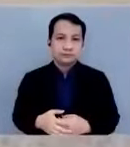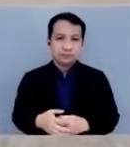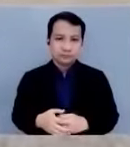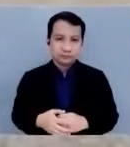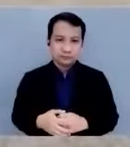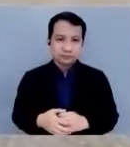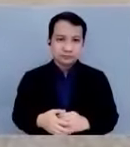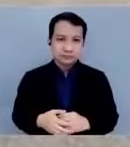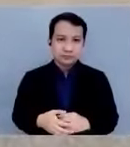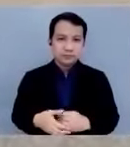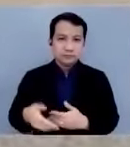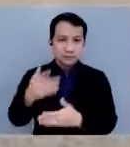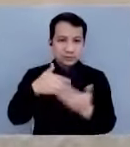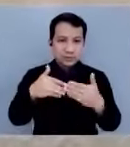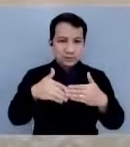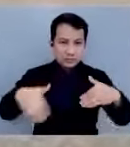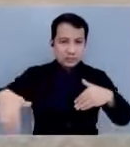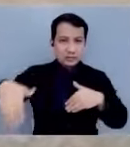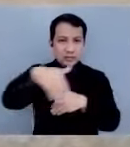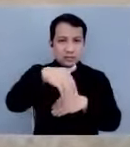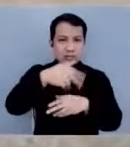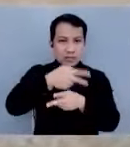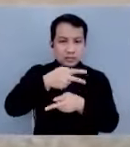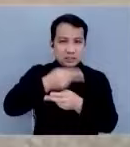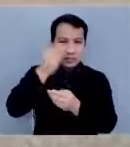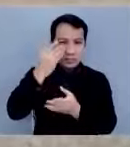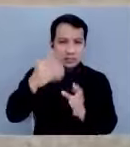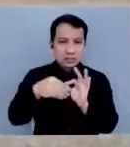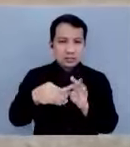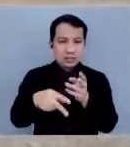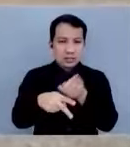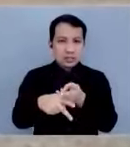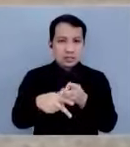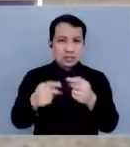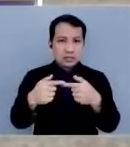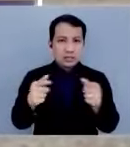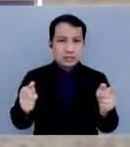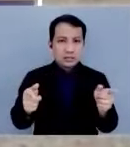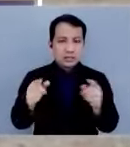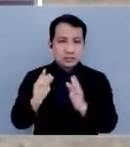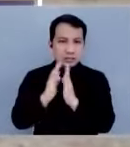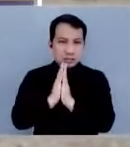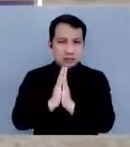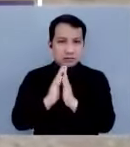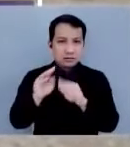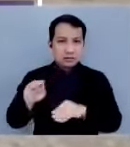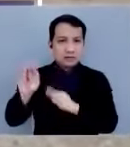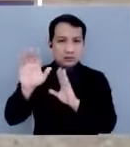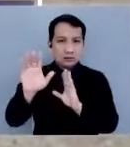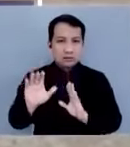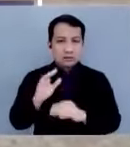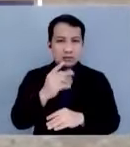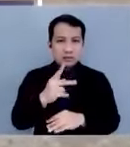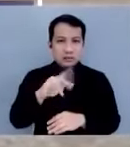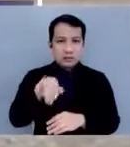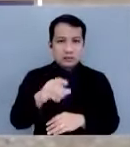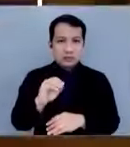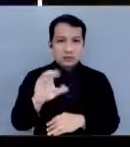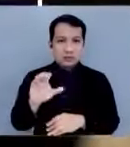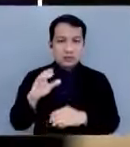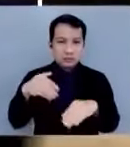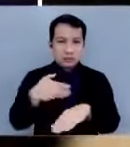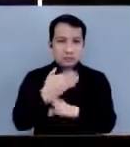Palibot ng harang at bantay sarado sa mga gwardya ang gate ng Prayer Mountain ng Kingdom of Jesus Christ Church sa Davao